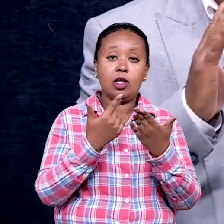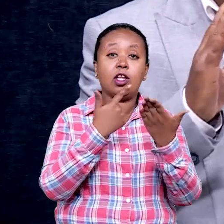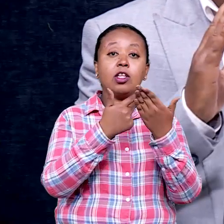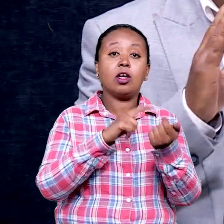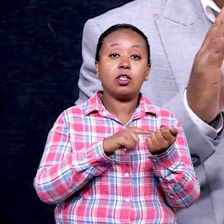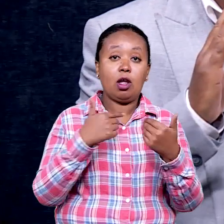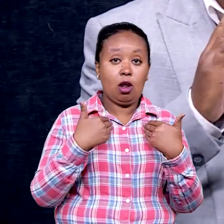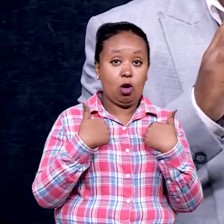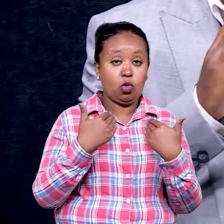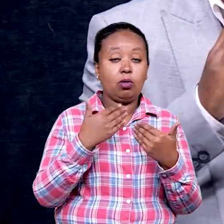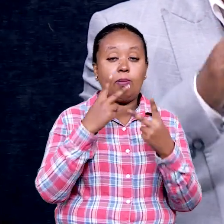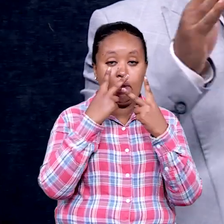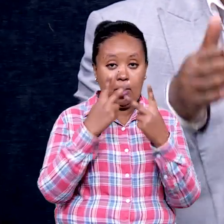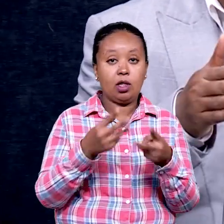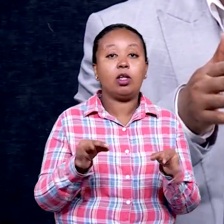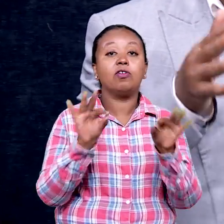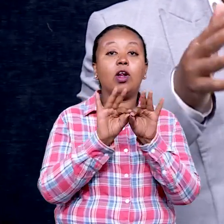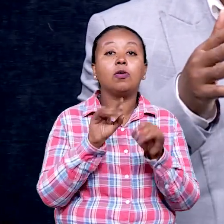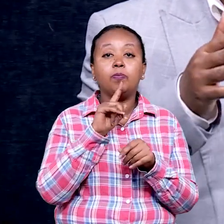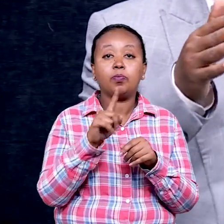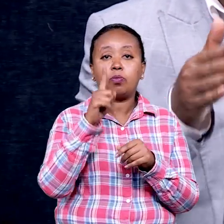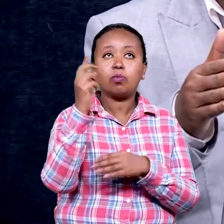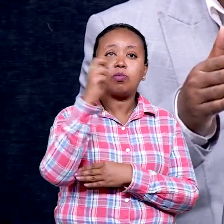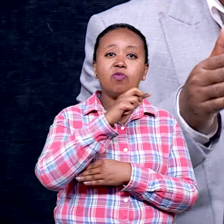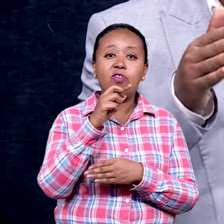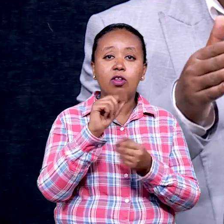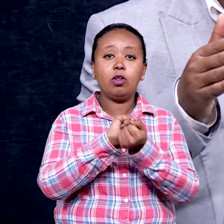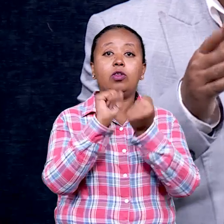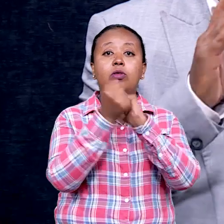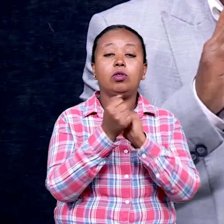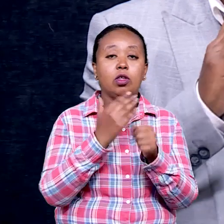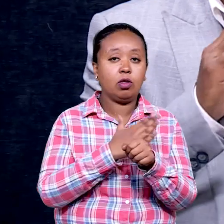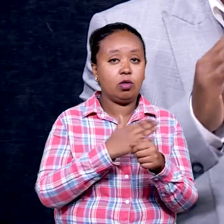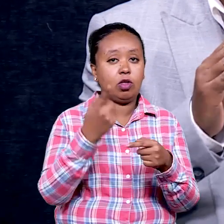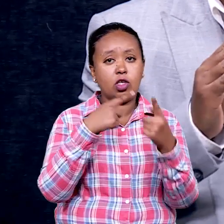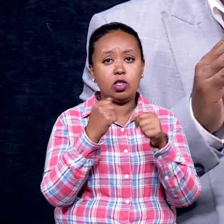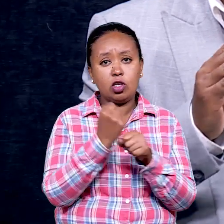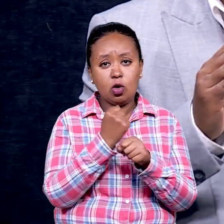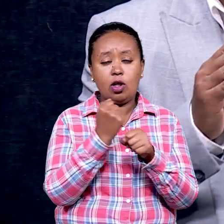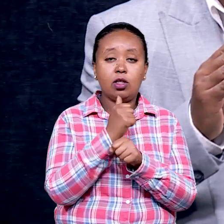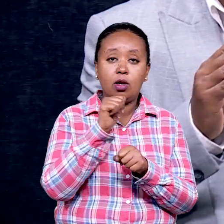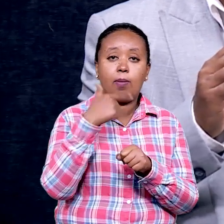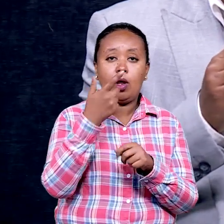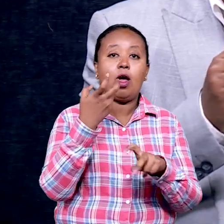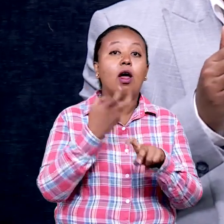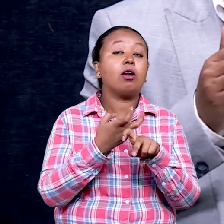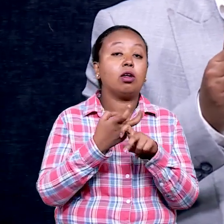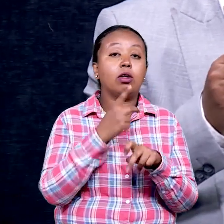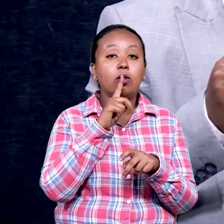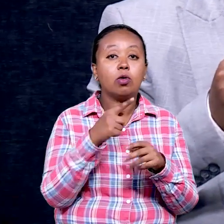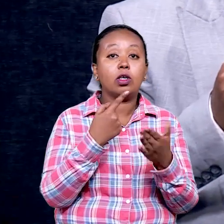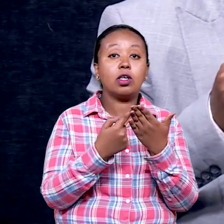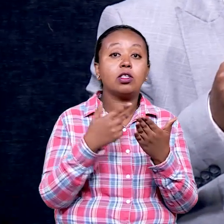ያሉትንም ማየት ያስፈልጋል። በአንድ ጀንበር የፍትህ ማሻሻያ ተሰርቷል አልተሰራም ብሎ መናገርም አደገኛ ነው። ከዛ